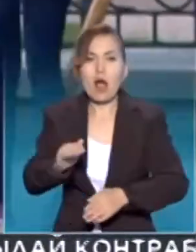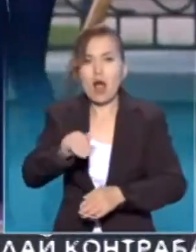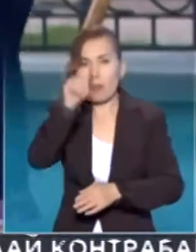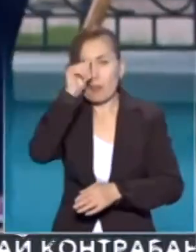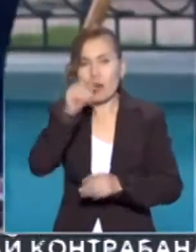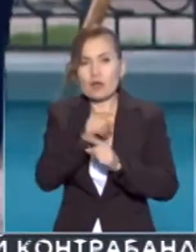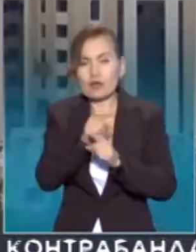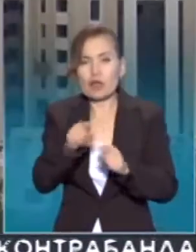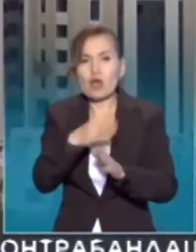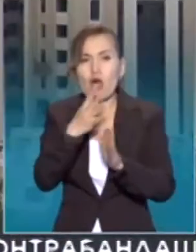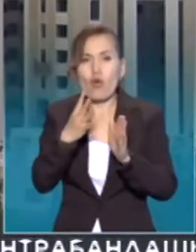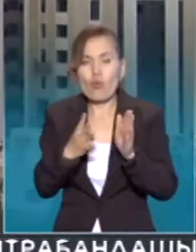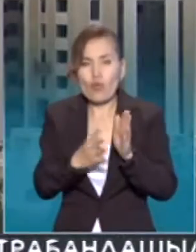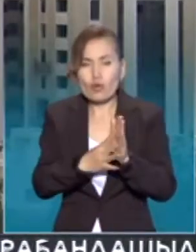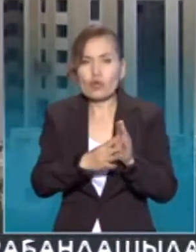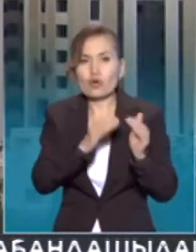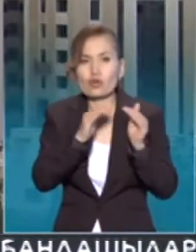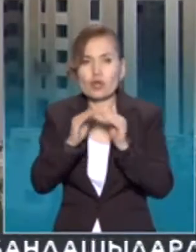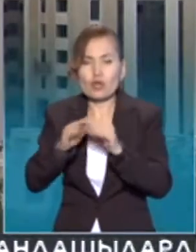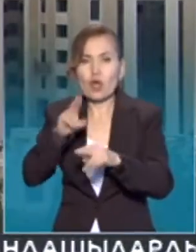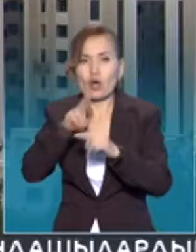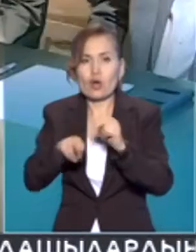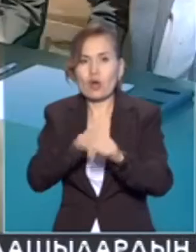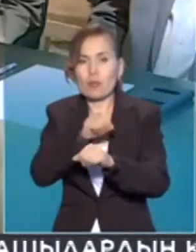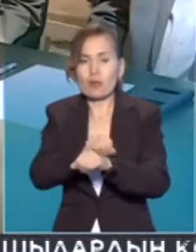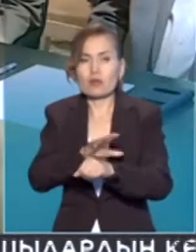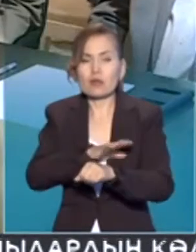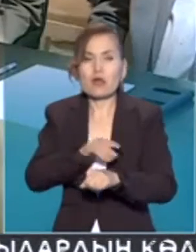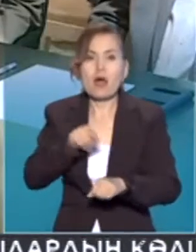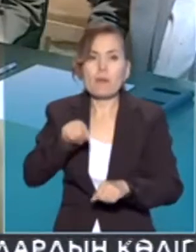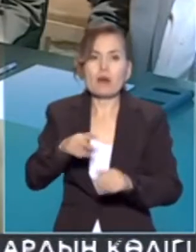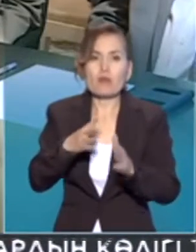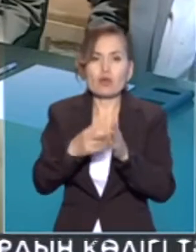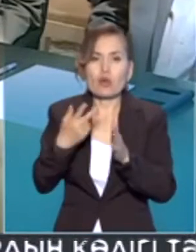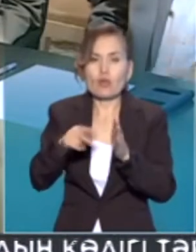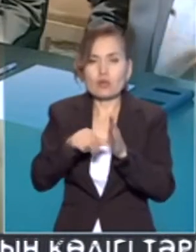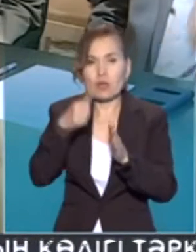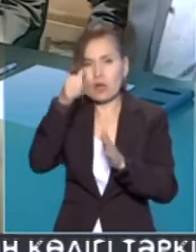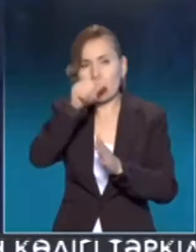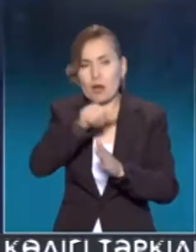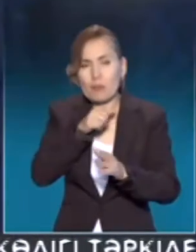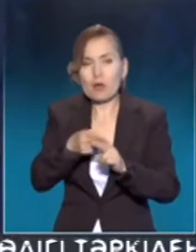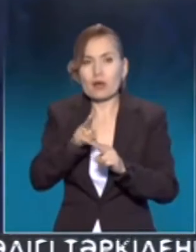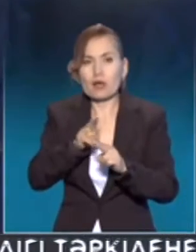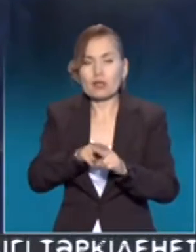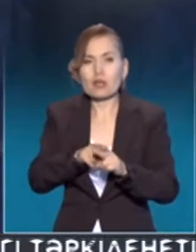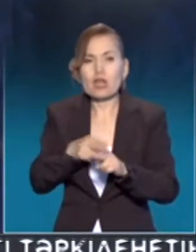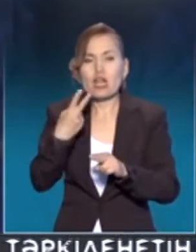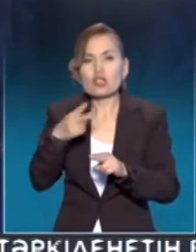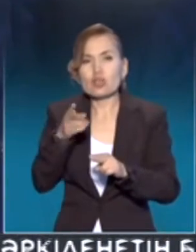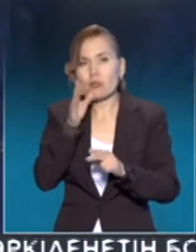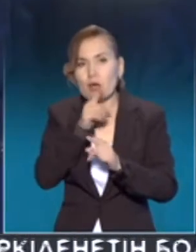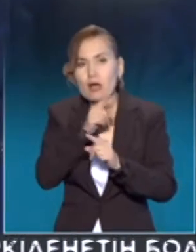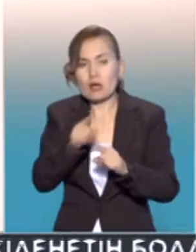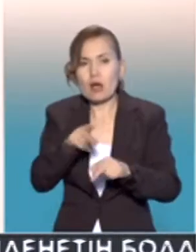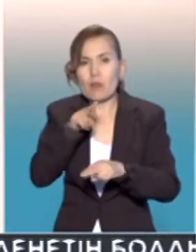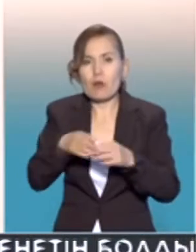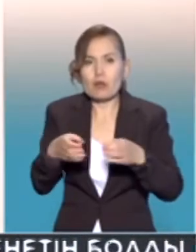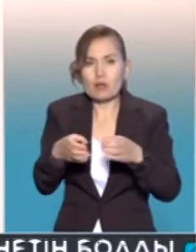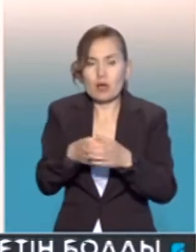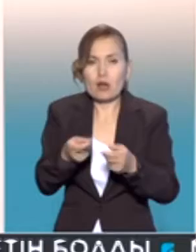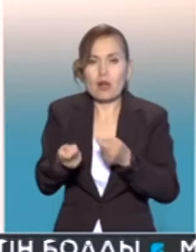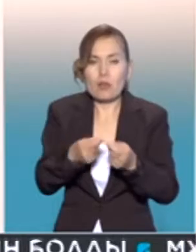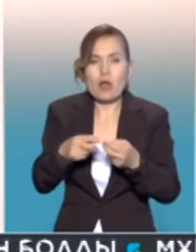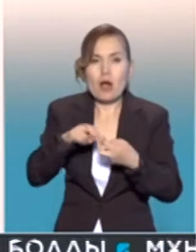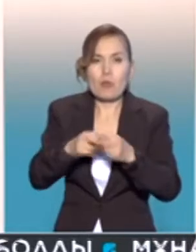әкімі 19 нысанның құрылысын тоқтатқан еді. Сонау 1936 жылы құрылып, соңғы 20 жылда елеусіз қалған сәулетшілер одағының мүшелері